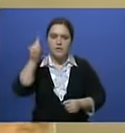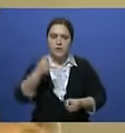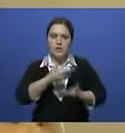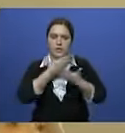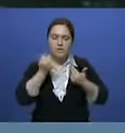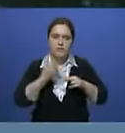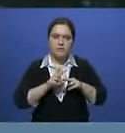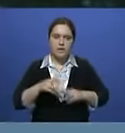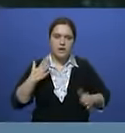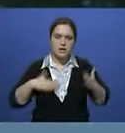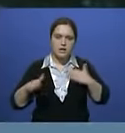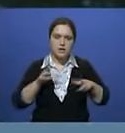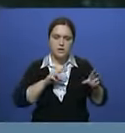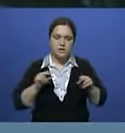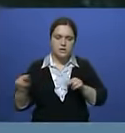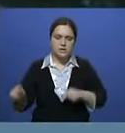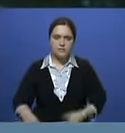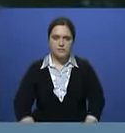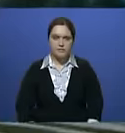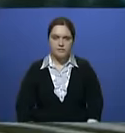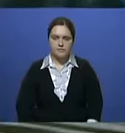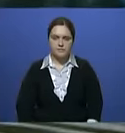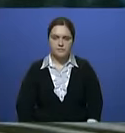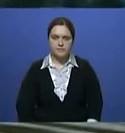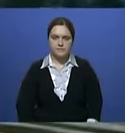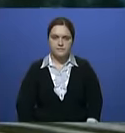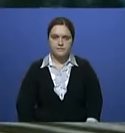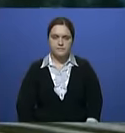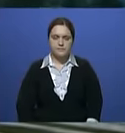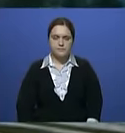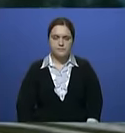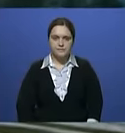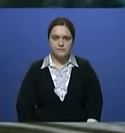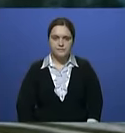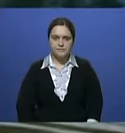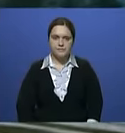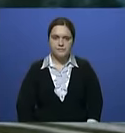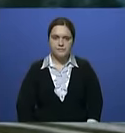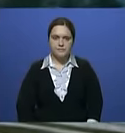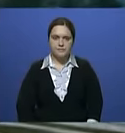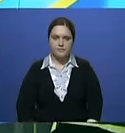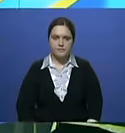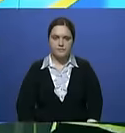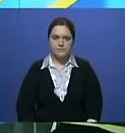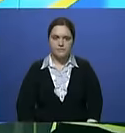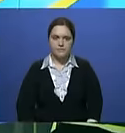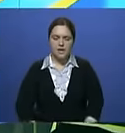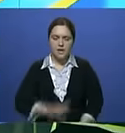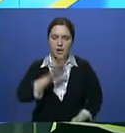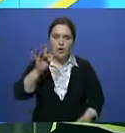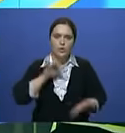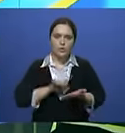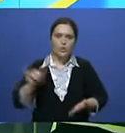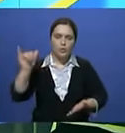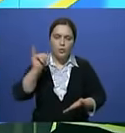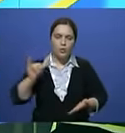уже большое счастье Гульнару Марко манаты шпа из инши казахского района Алматинской области в Уральске в